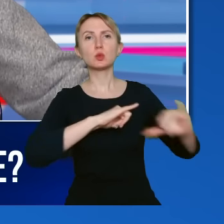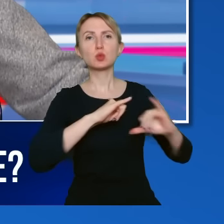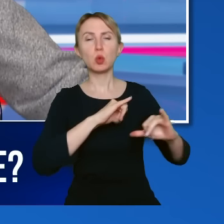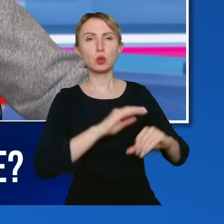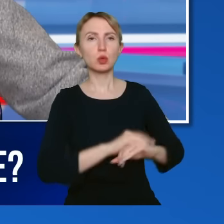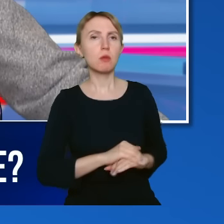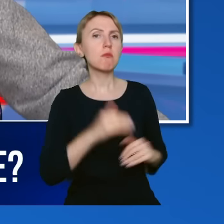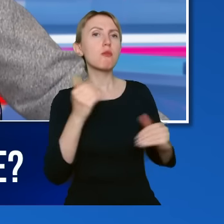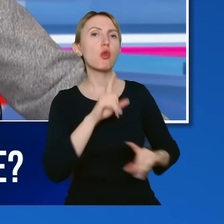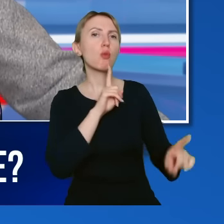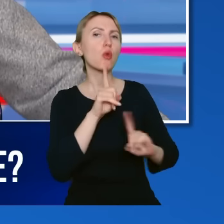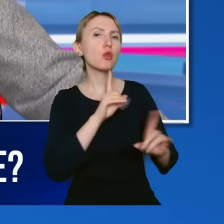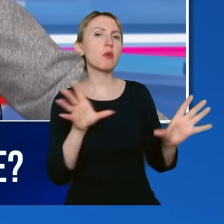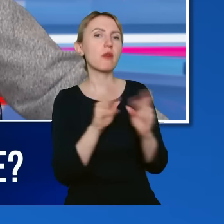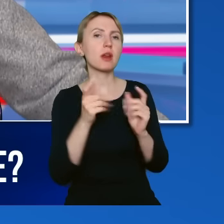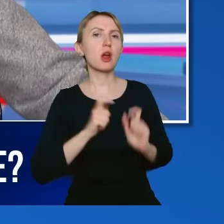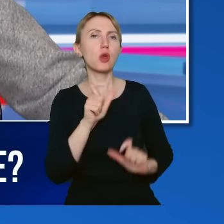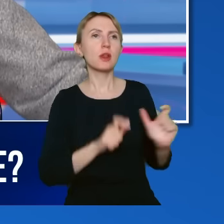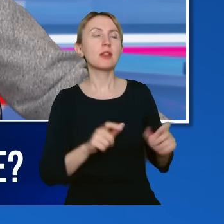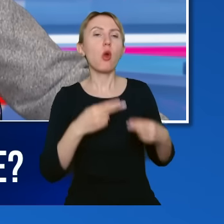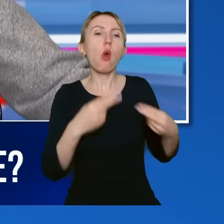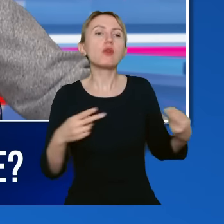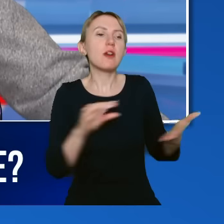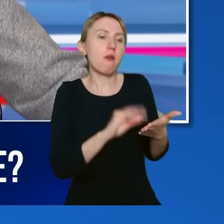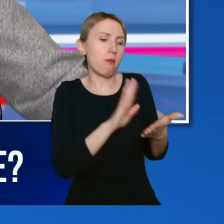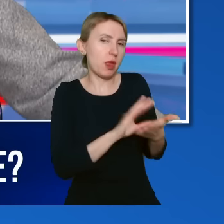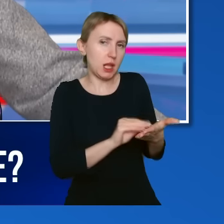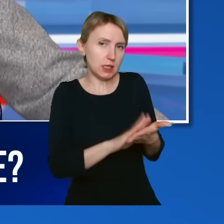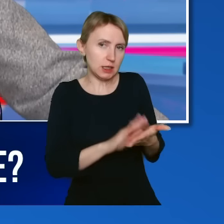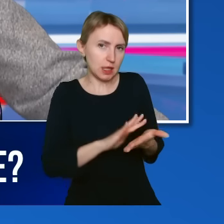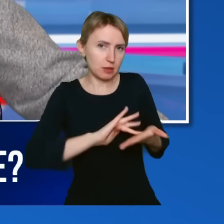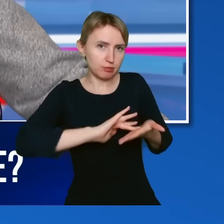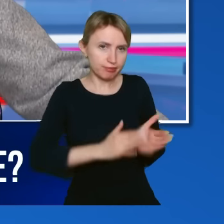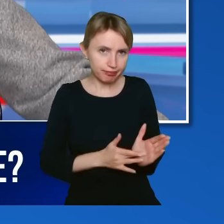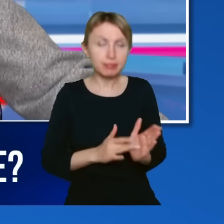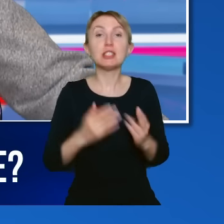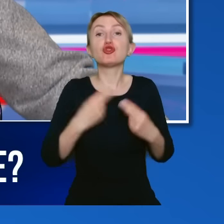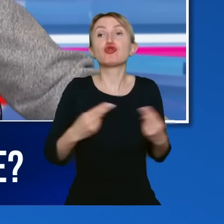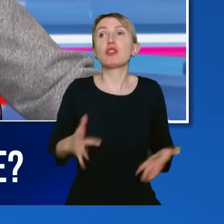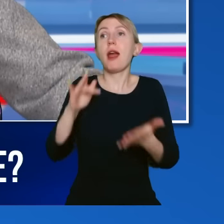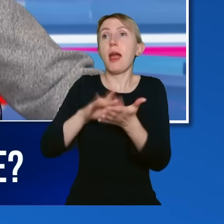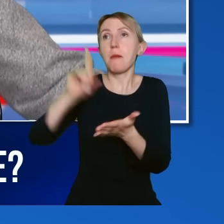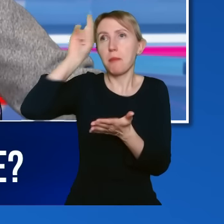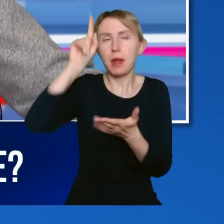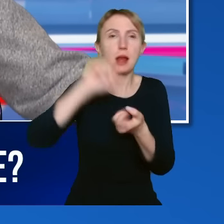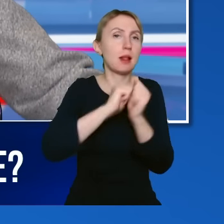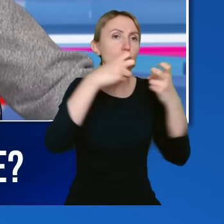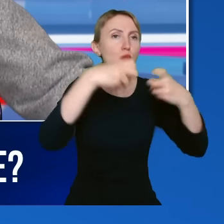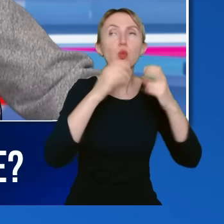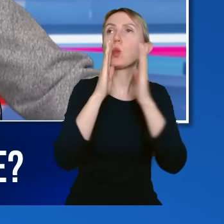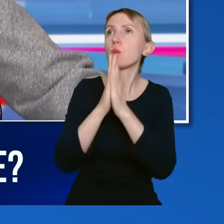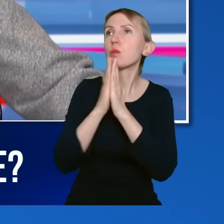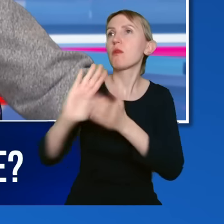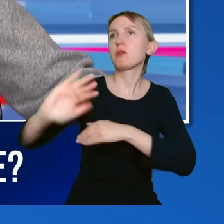mogą po rozmowach z rolnikami grzecznie sobie spisać prośby rolników i pojechać grzecznie do Brukseli czy do Berlina i prosić ich o